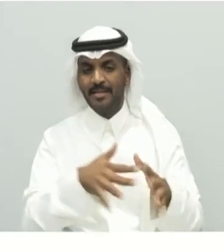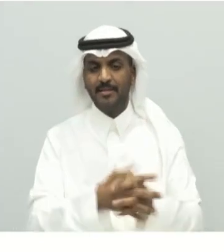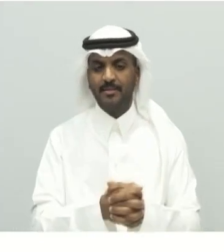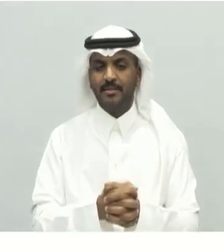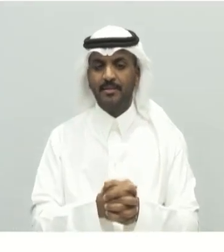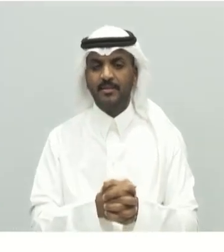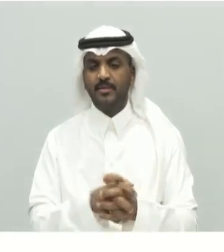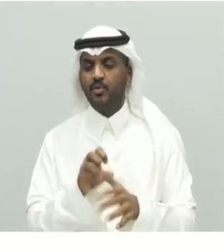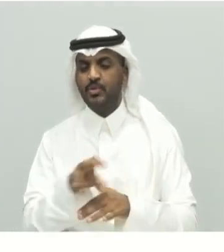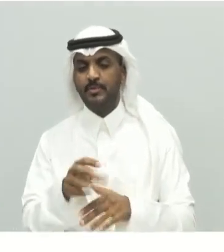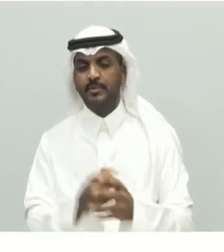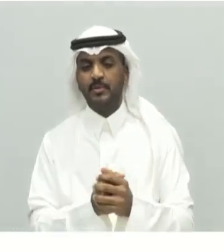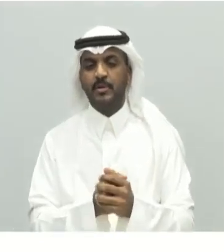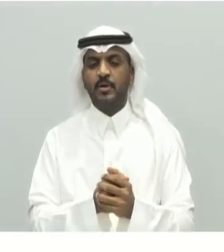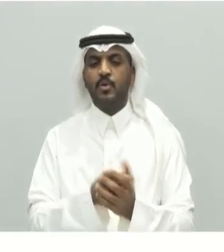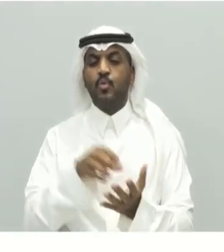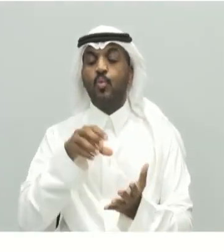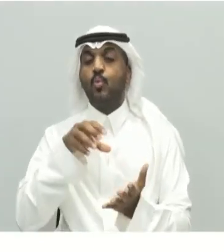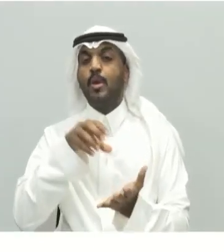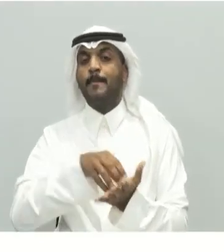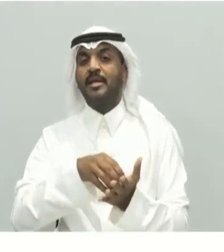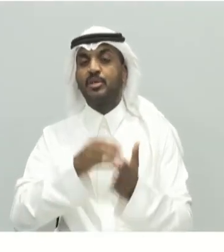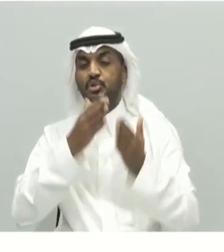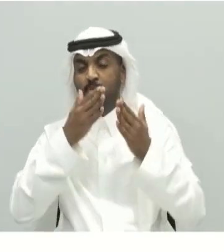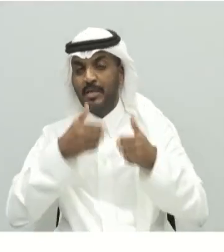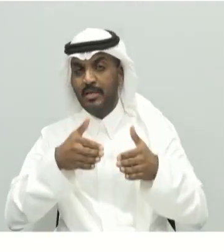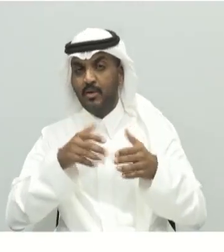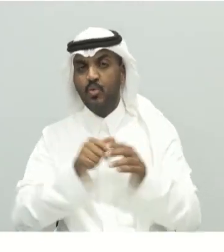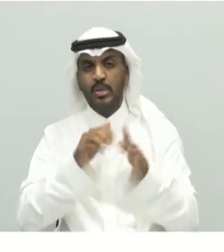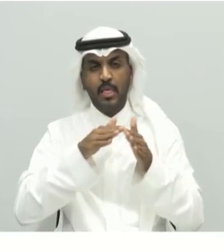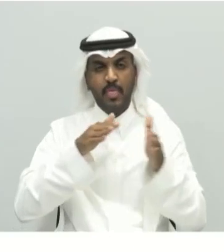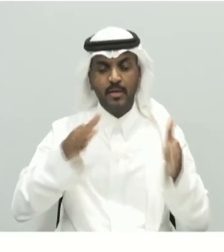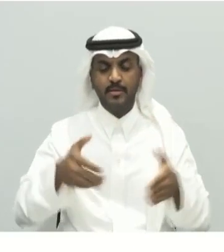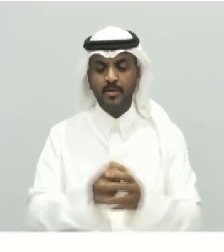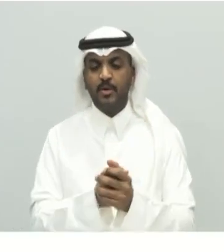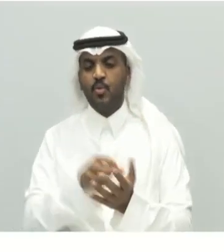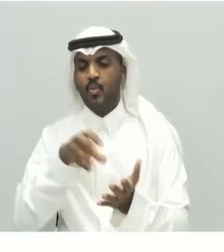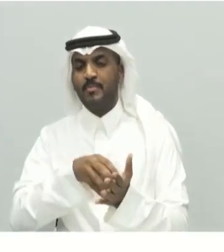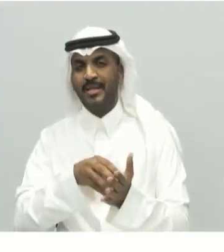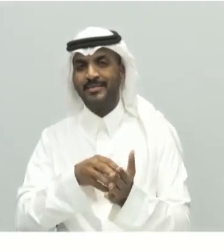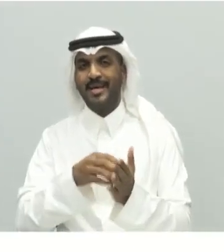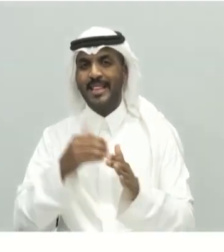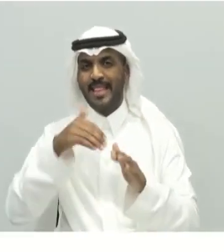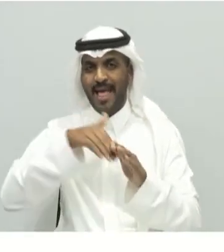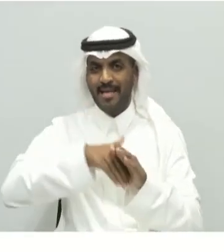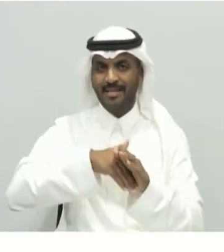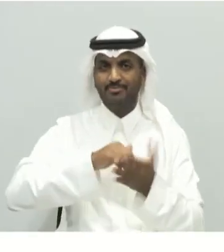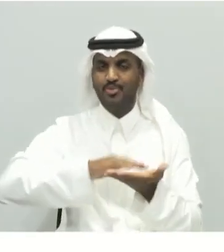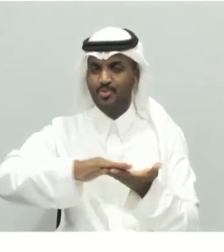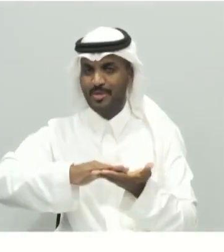في توزيع السكان والمناطق الجبليه الارتفاع والتضاريس والمناطق الداخليه